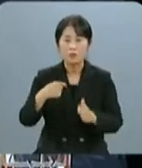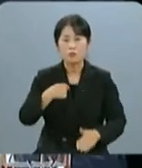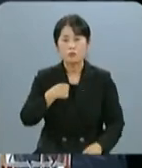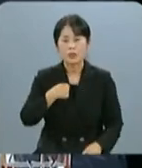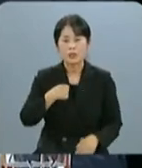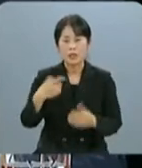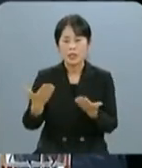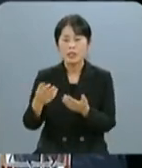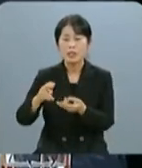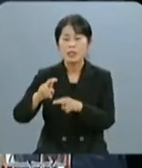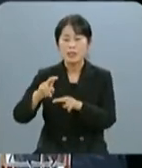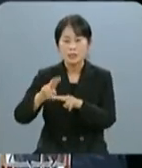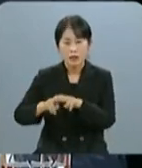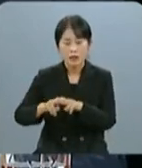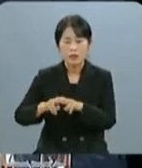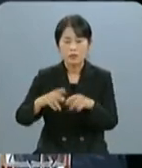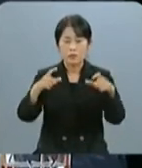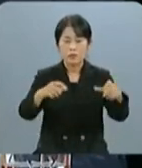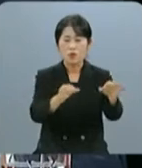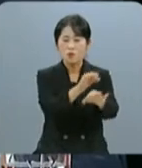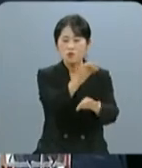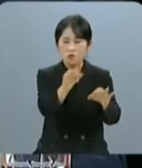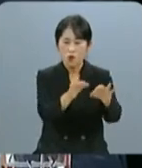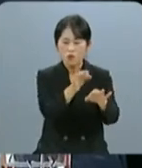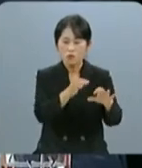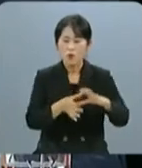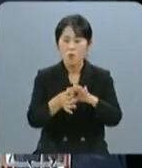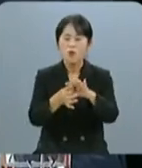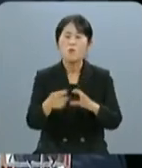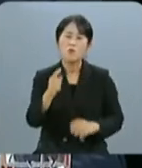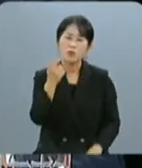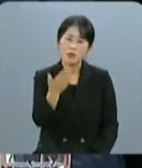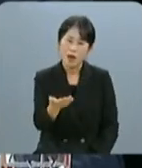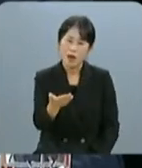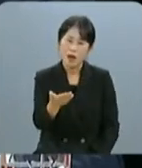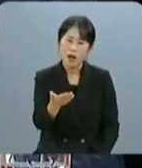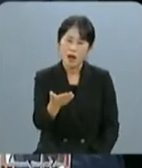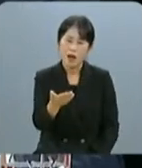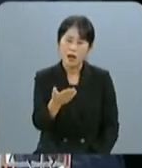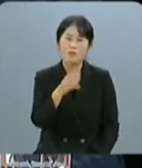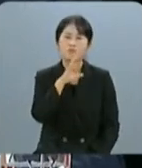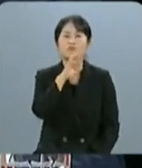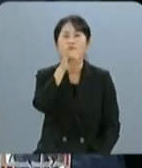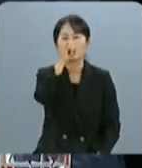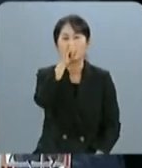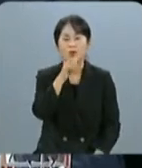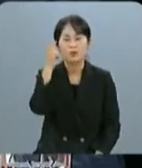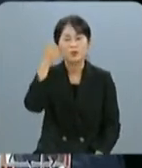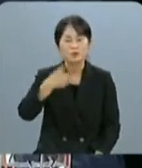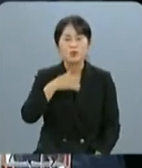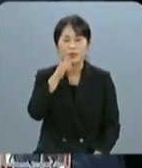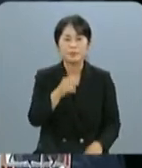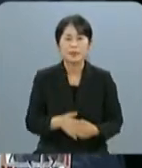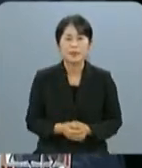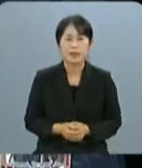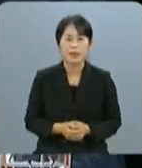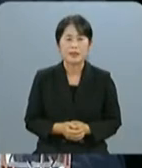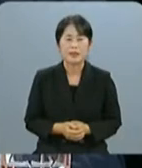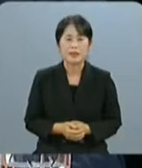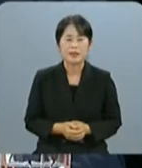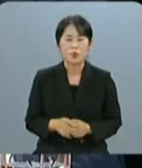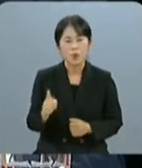우리의 일자리와 지역 경제와 지역의 기업과 무슨 상관이냐 이런 질문들을 많이 받습니다. 심지어는 매우